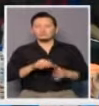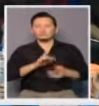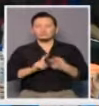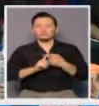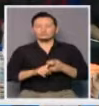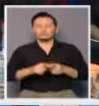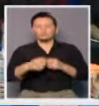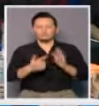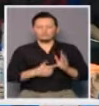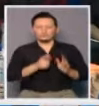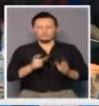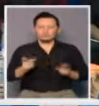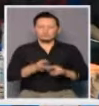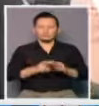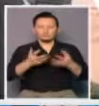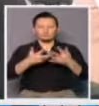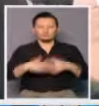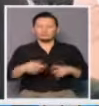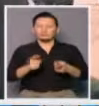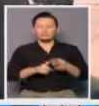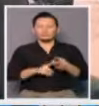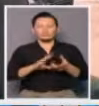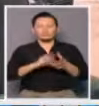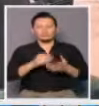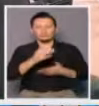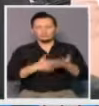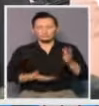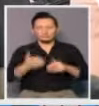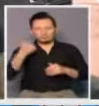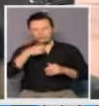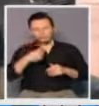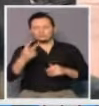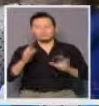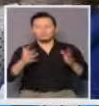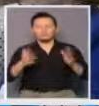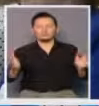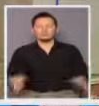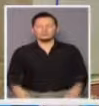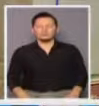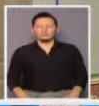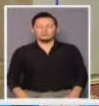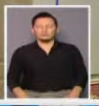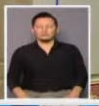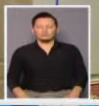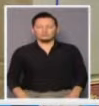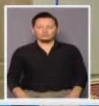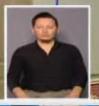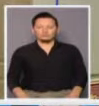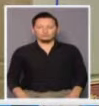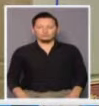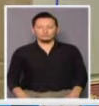17 человек. Этот показатель по сравнению с аналогичным периодом прошлого года вырос на 2 случая. Сегодняшний день